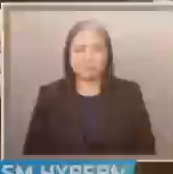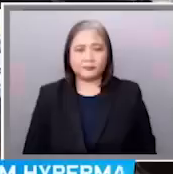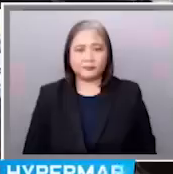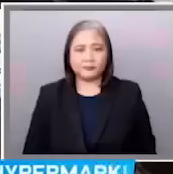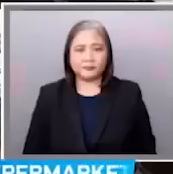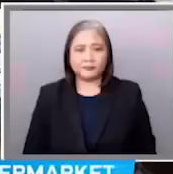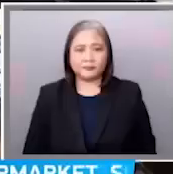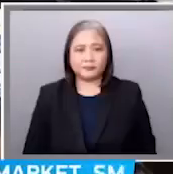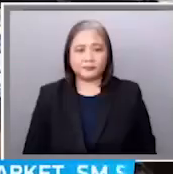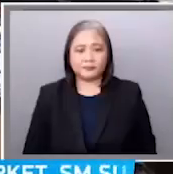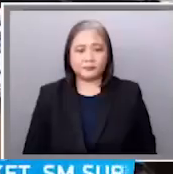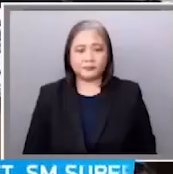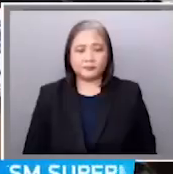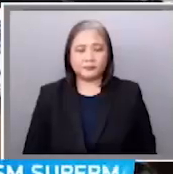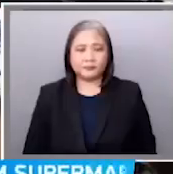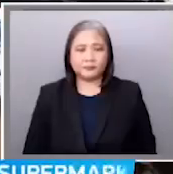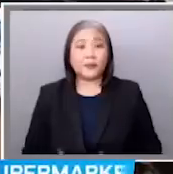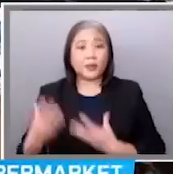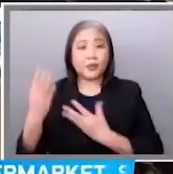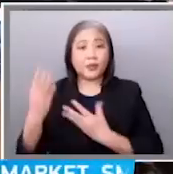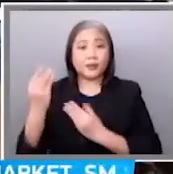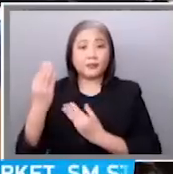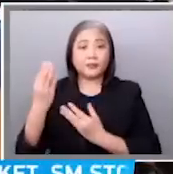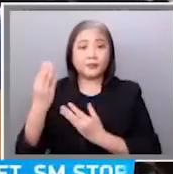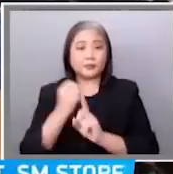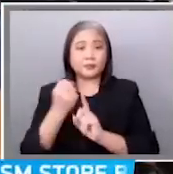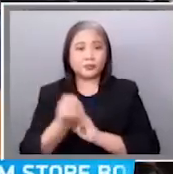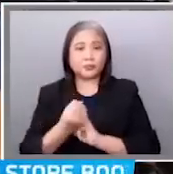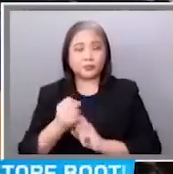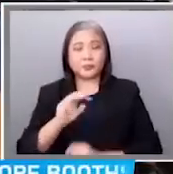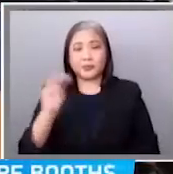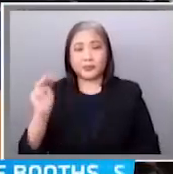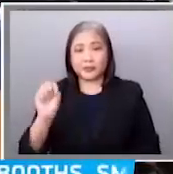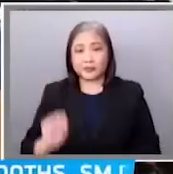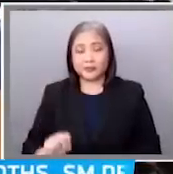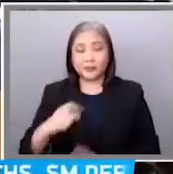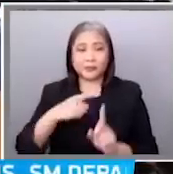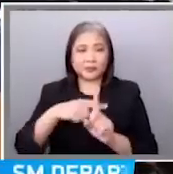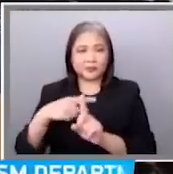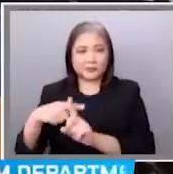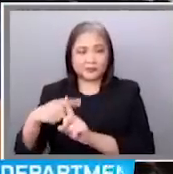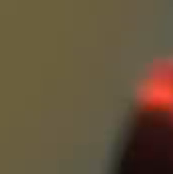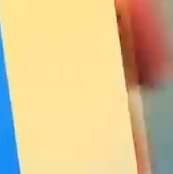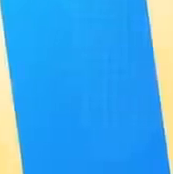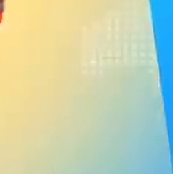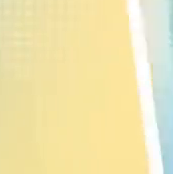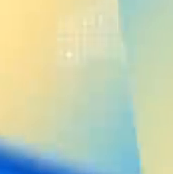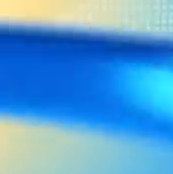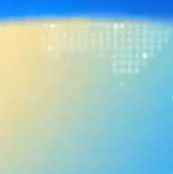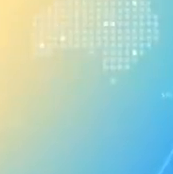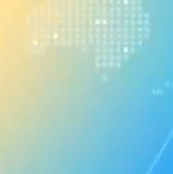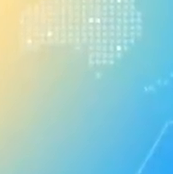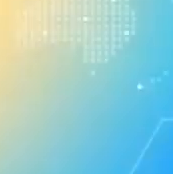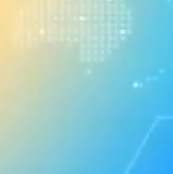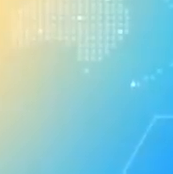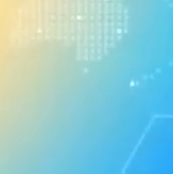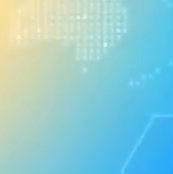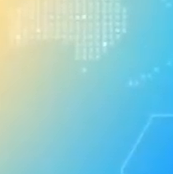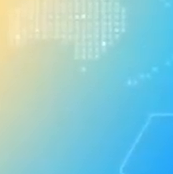Update po tayo sa sitwasyon sa Manila South Cemetery at may ulat on the spot si Tina Panganiban Perez. Tina?